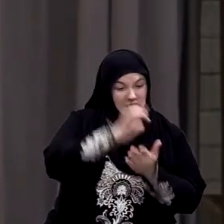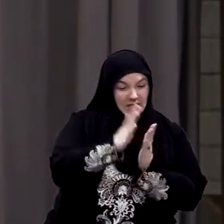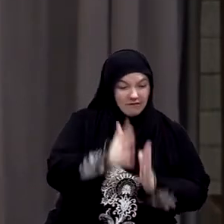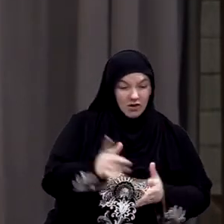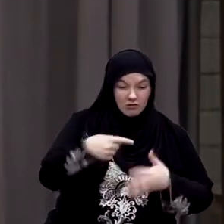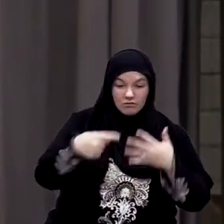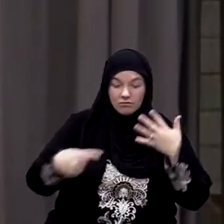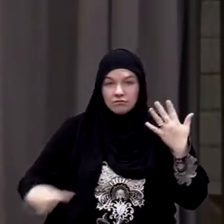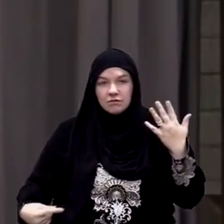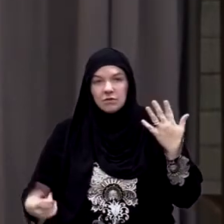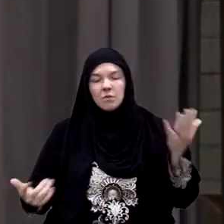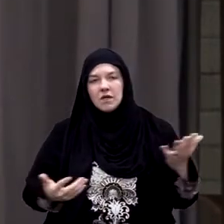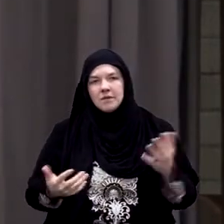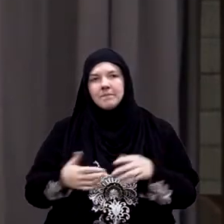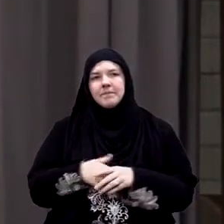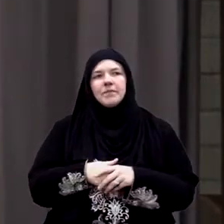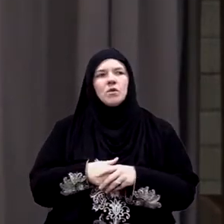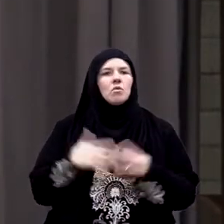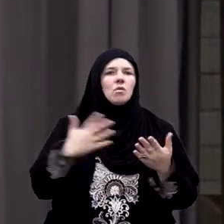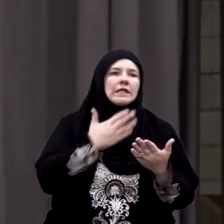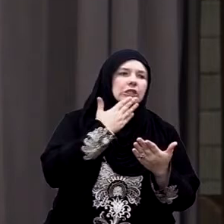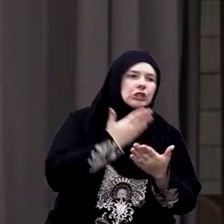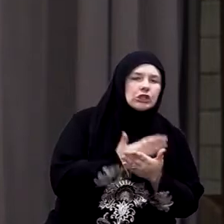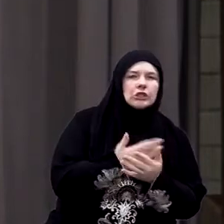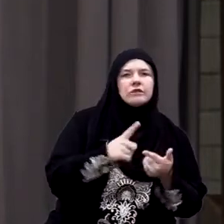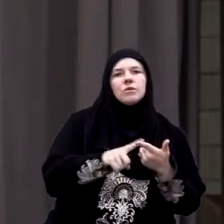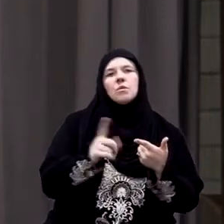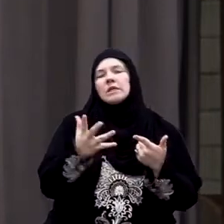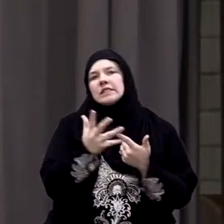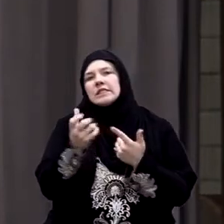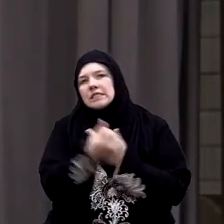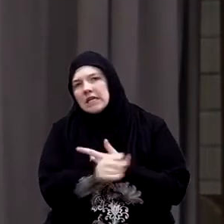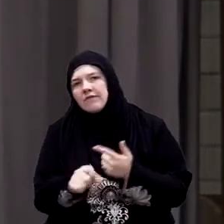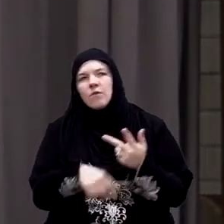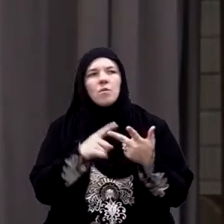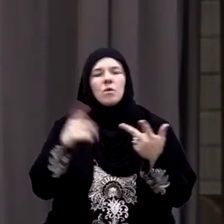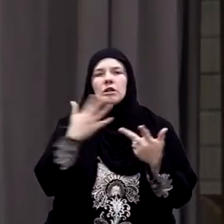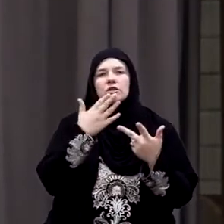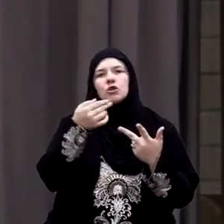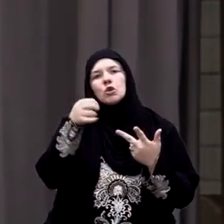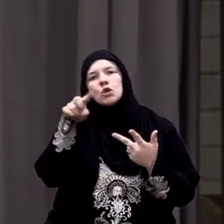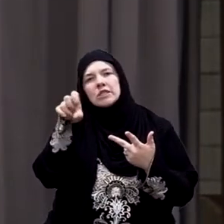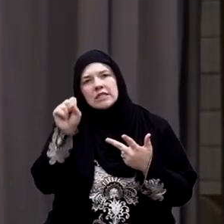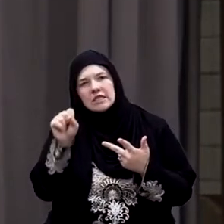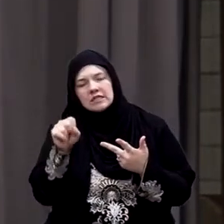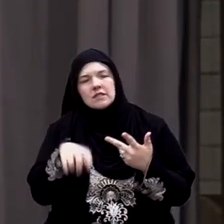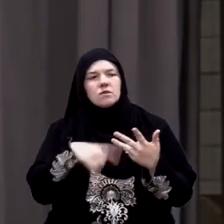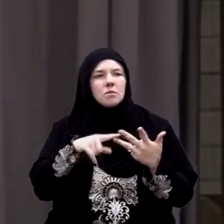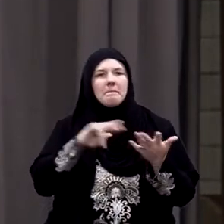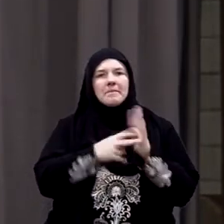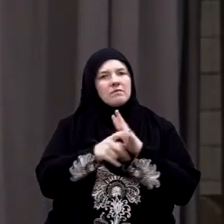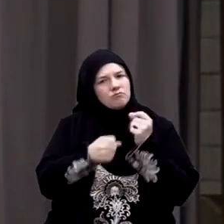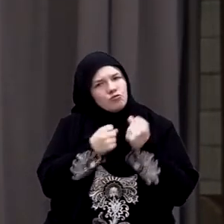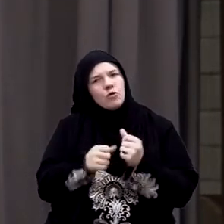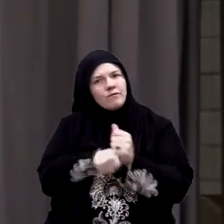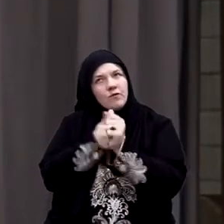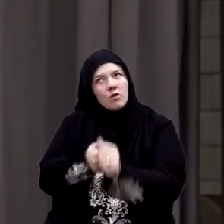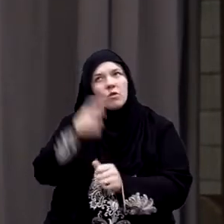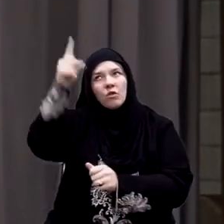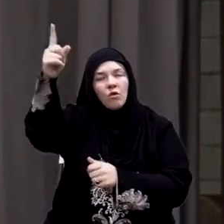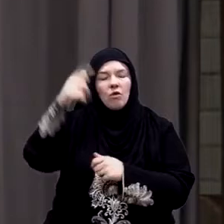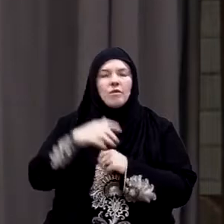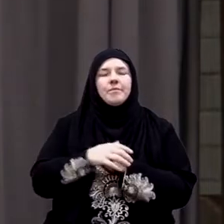What is faith? What is goodness? What is righteousness? The Quran says, لَيْسَ